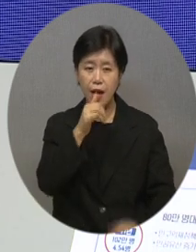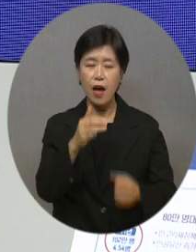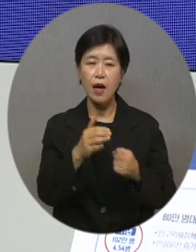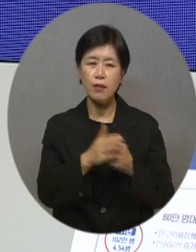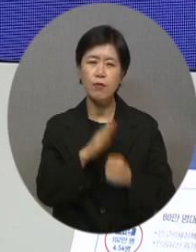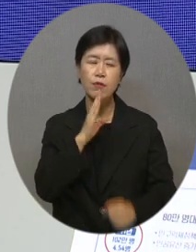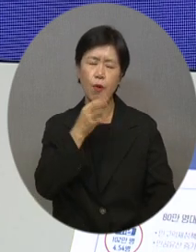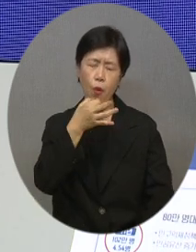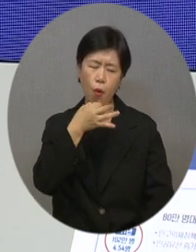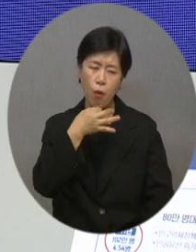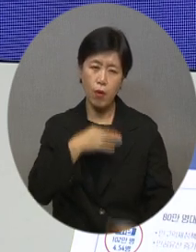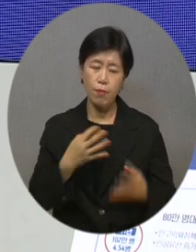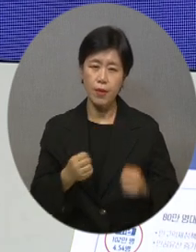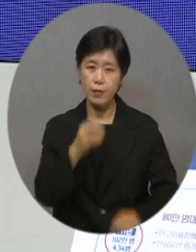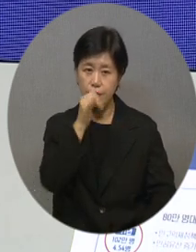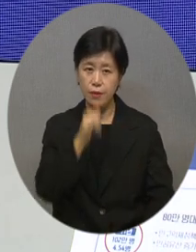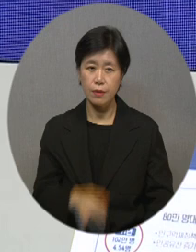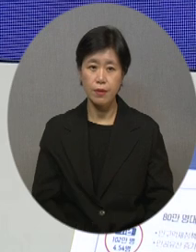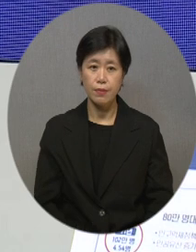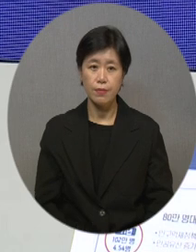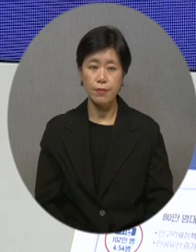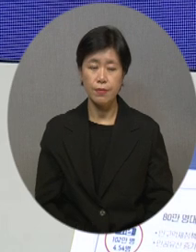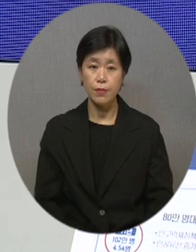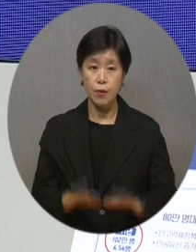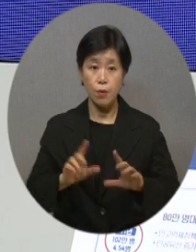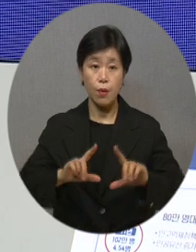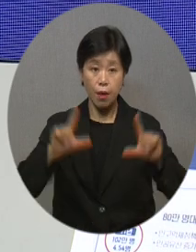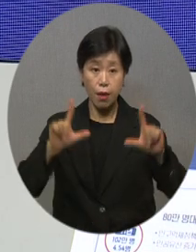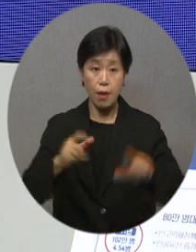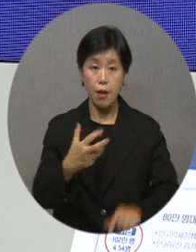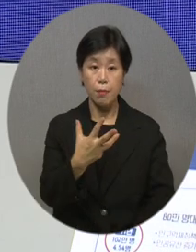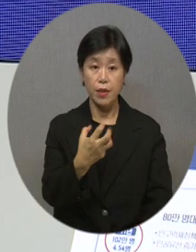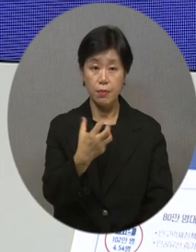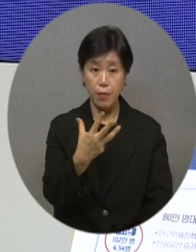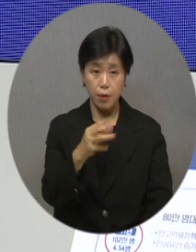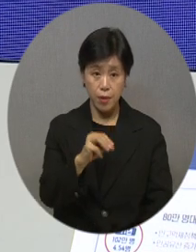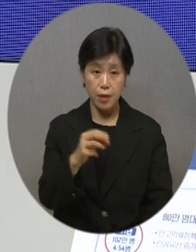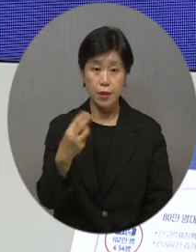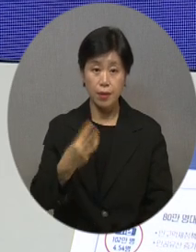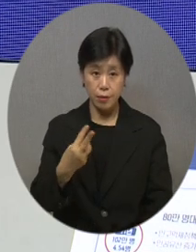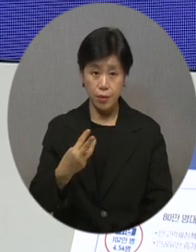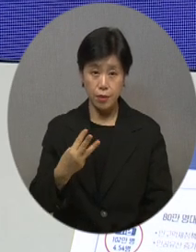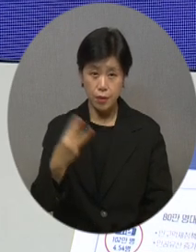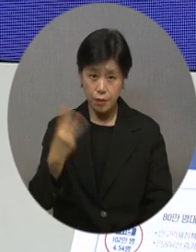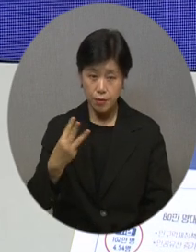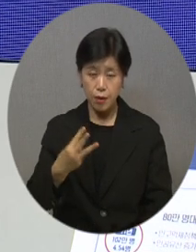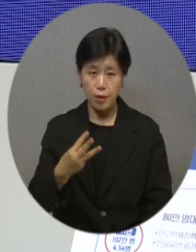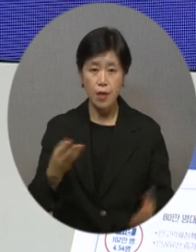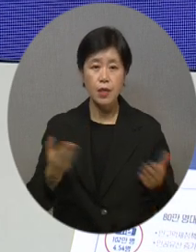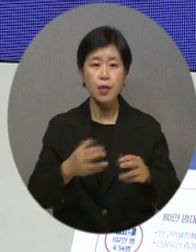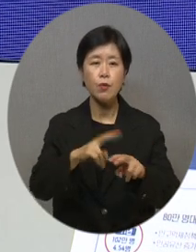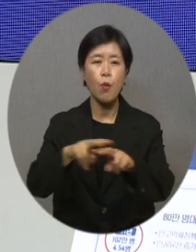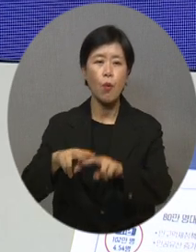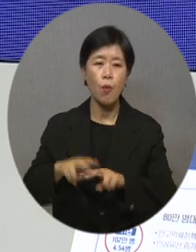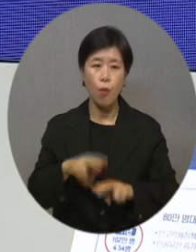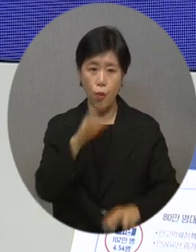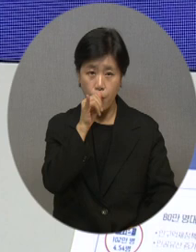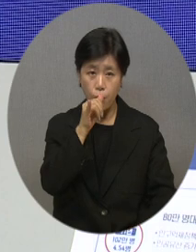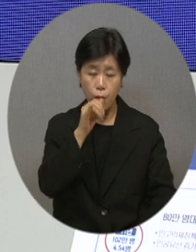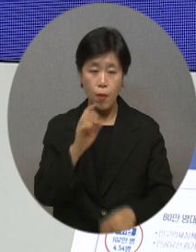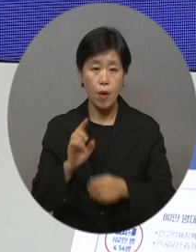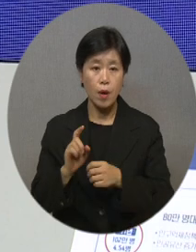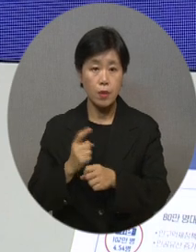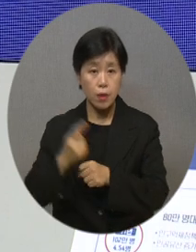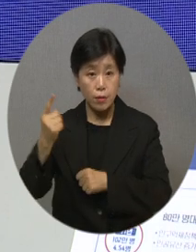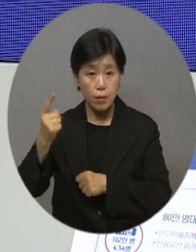큰 효과가 많이 있는데요. 금년도에는 88만 3천 개 일자리가 있었습니다. 내년도에는 이게